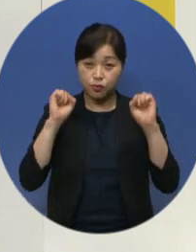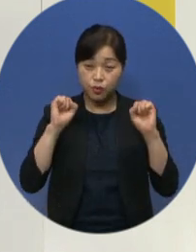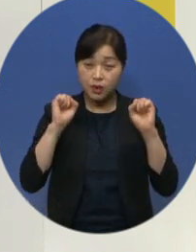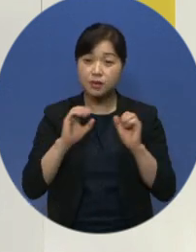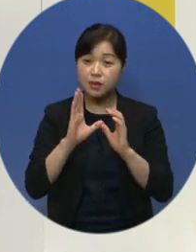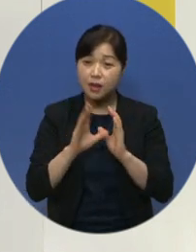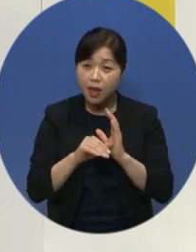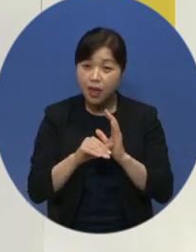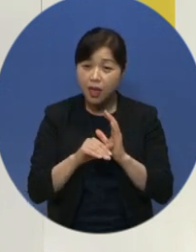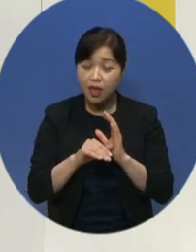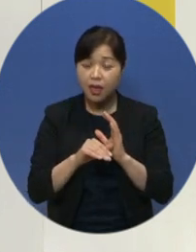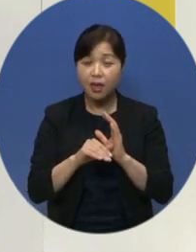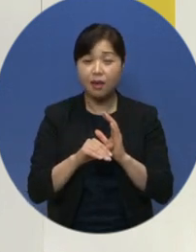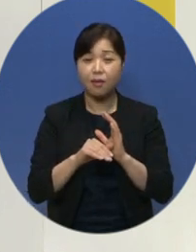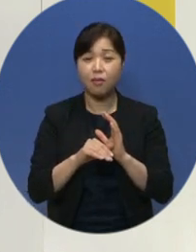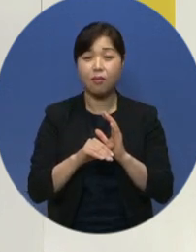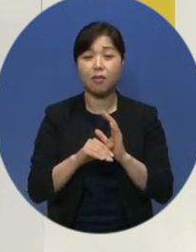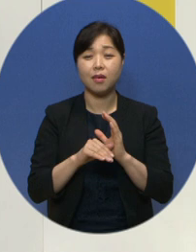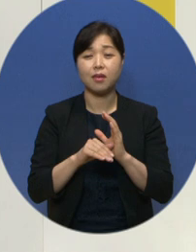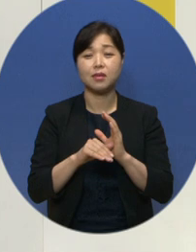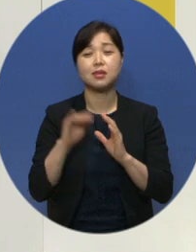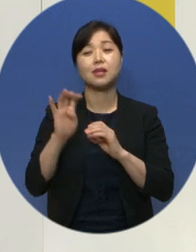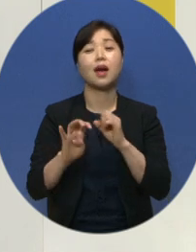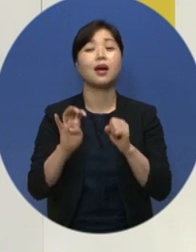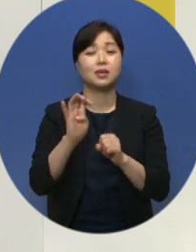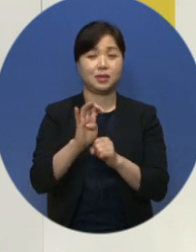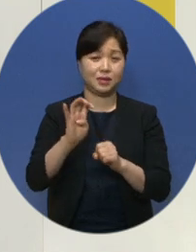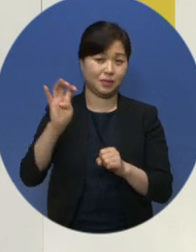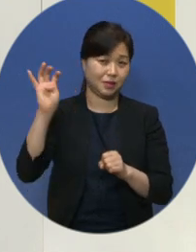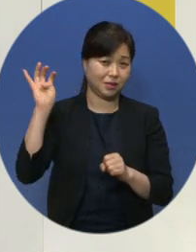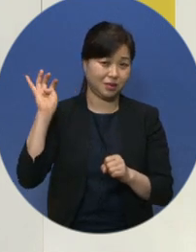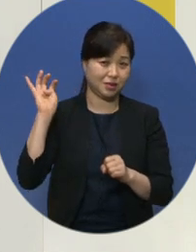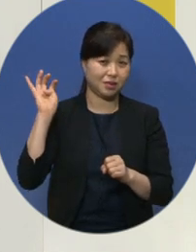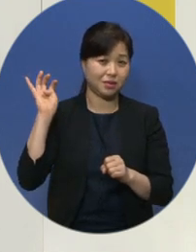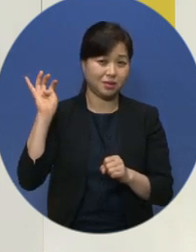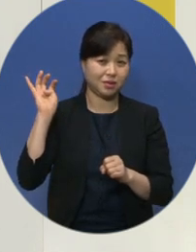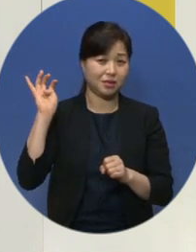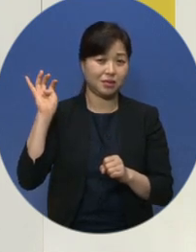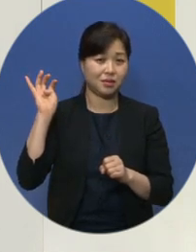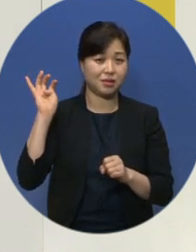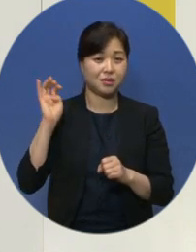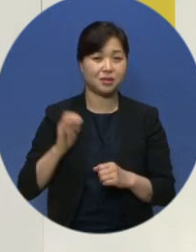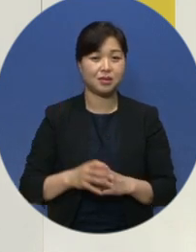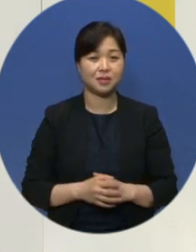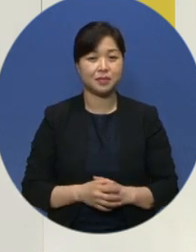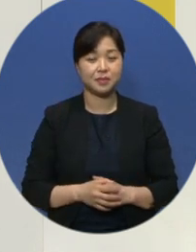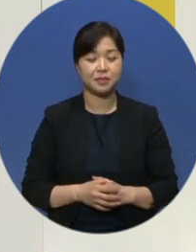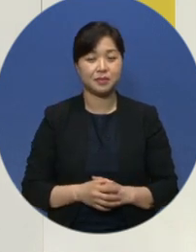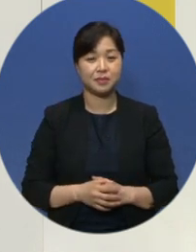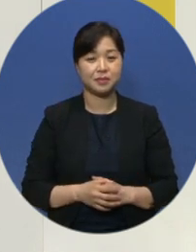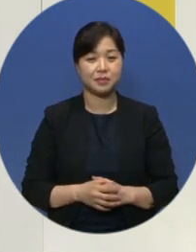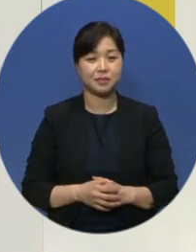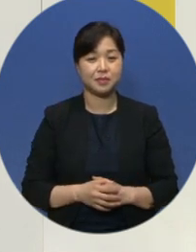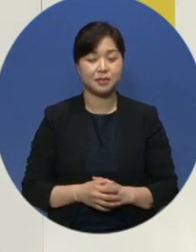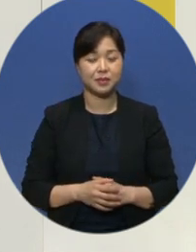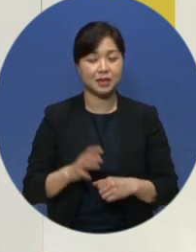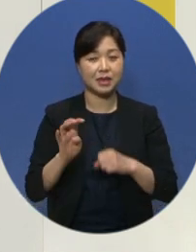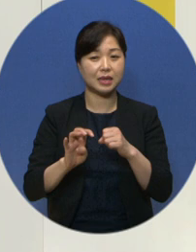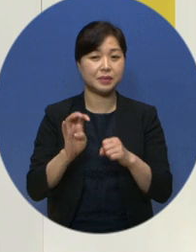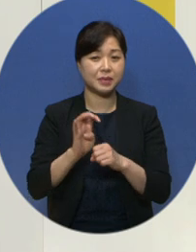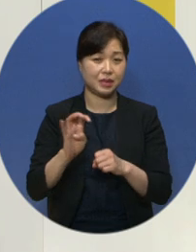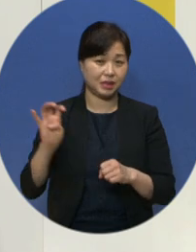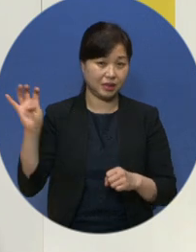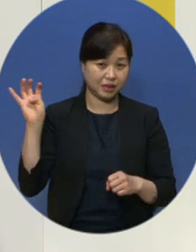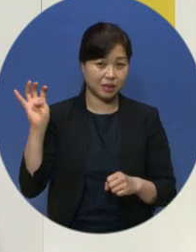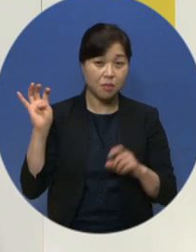에 절 관제 운동 안 게 벌써 한 에 40 년 전 내 쓰니까 그 시절에는 이제